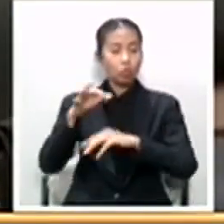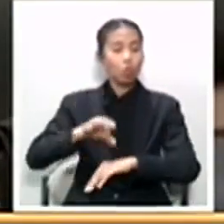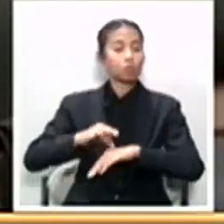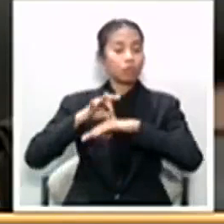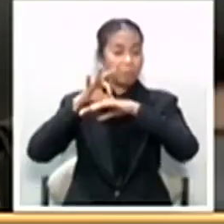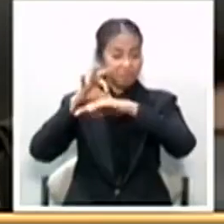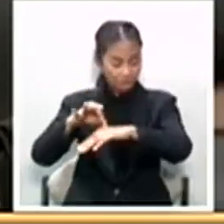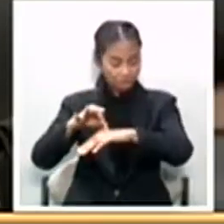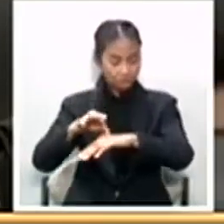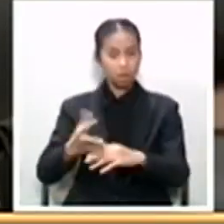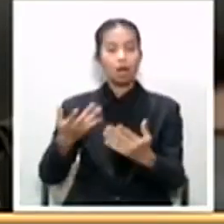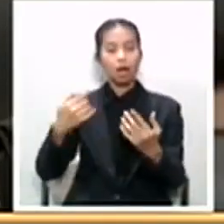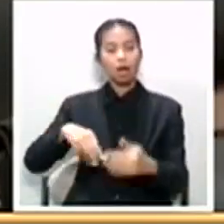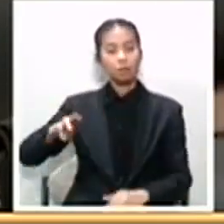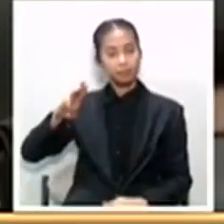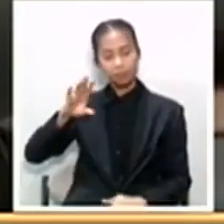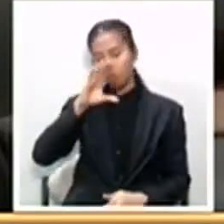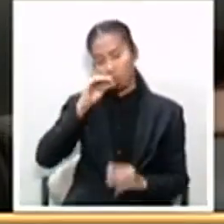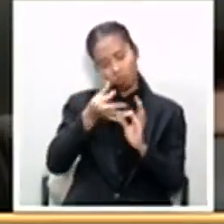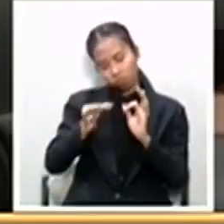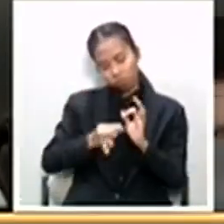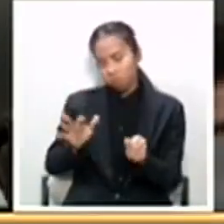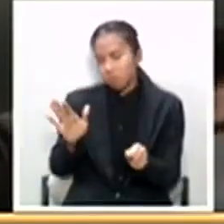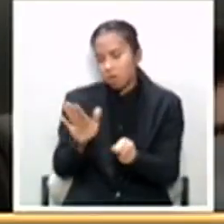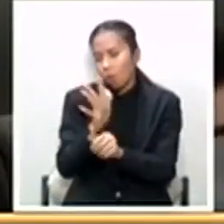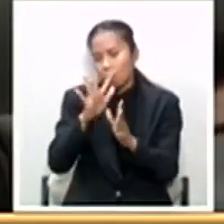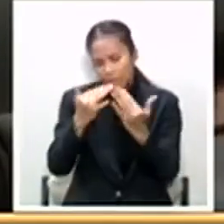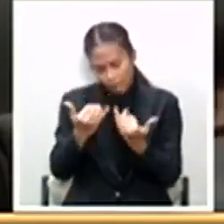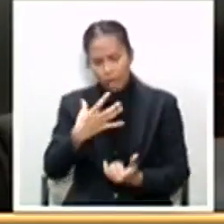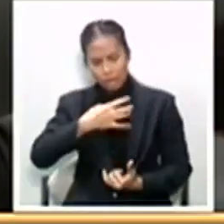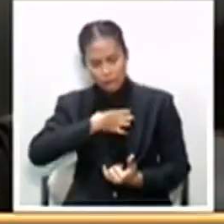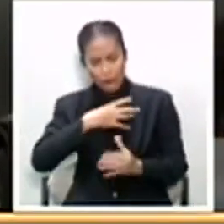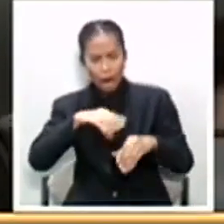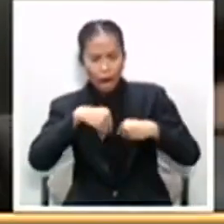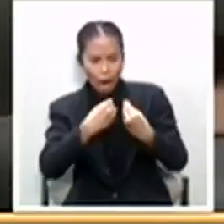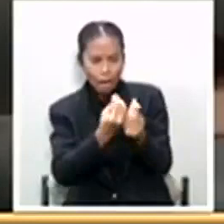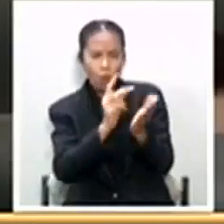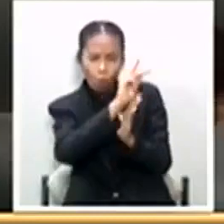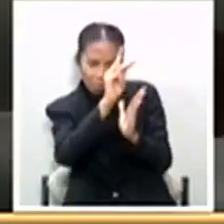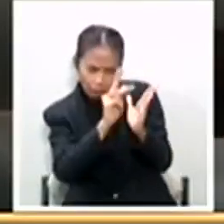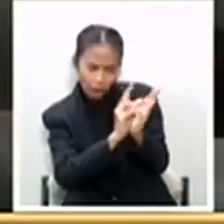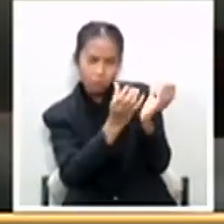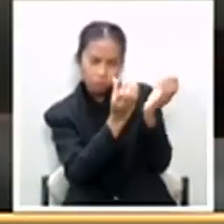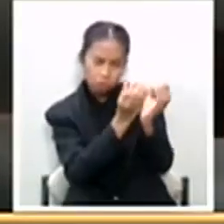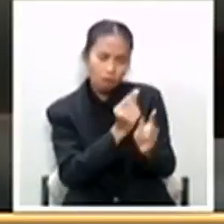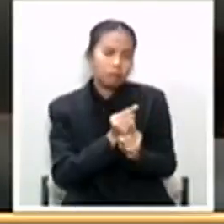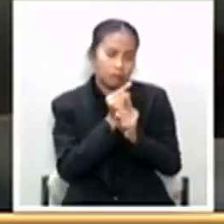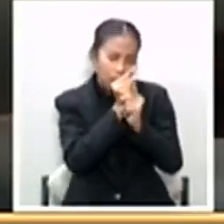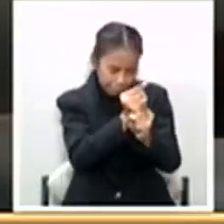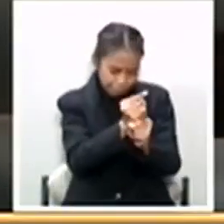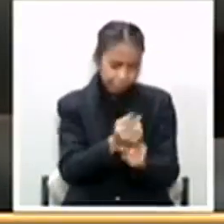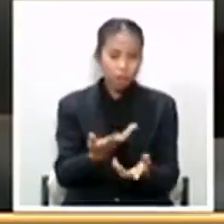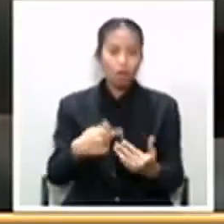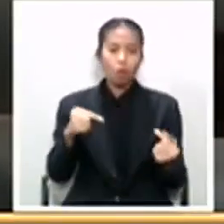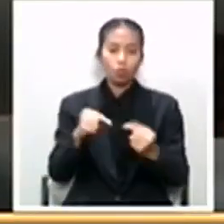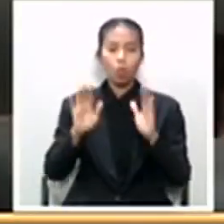ฏิญาณไม่ครบถ้วนเพื่อรักษารัฐธรรมนูญแห่งราชอาณาจักรไทยเพื่อทำรงรักษาไว้ซึ่งระบอบประชาธิปไตยอันมี